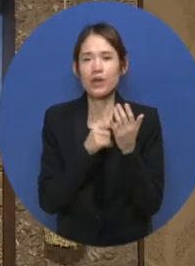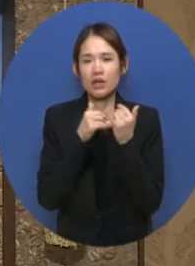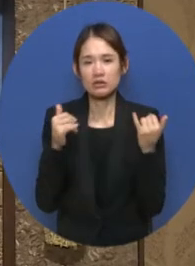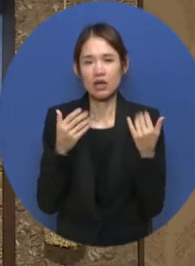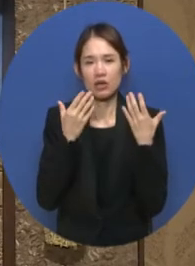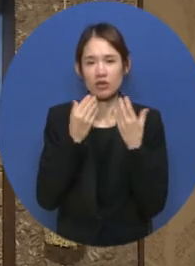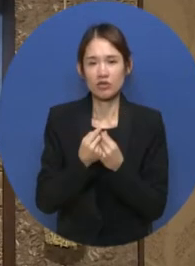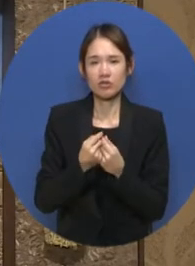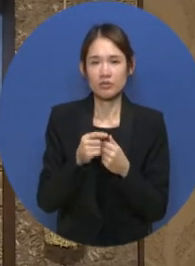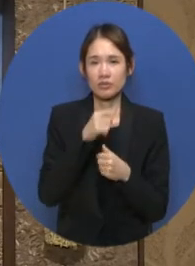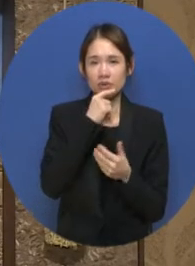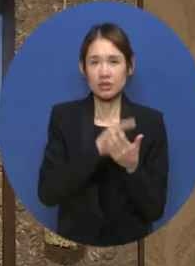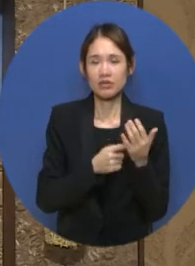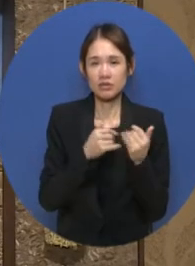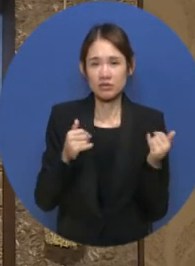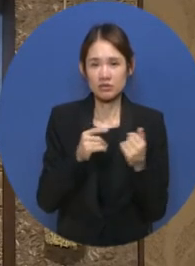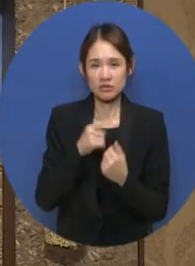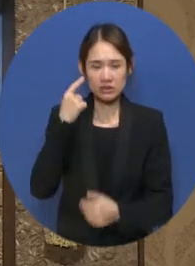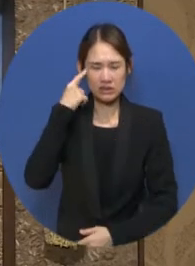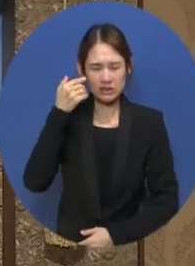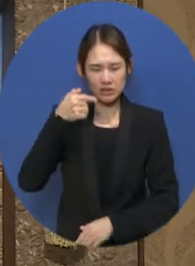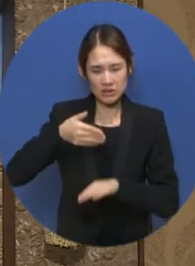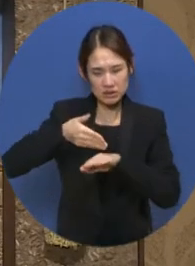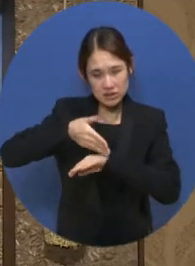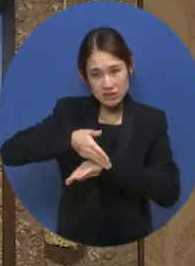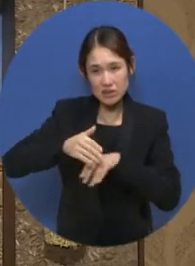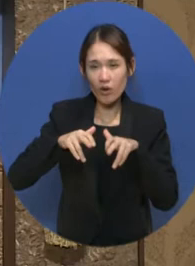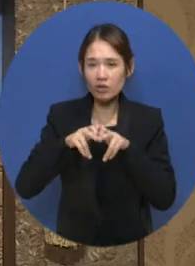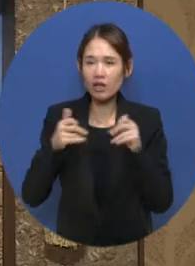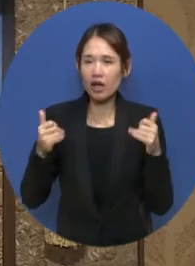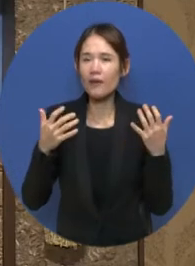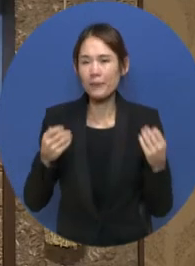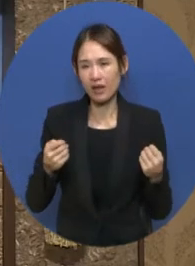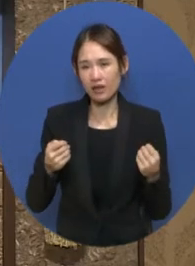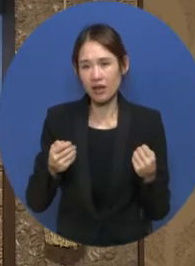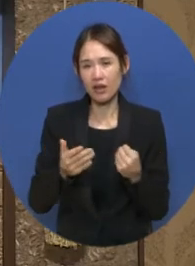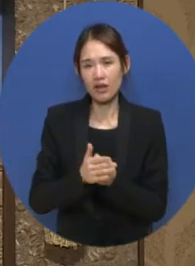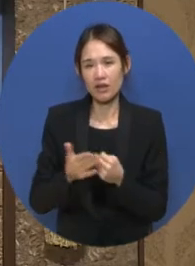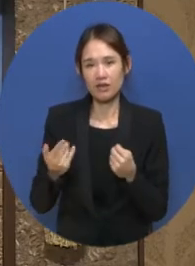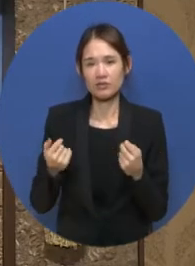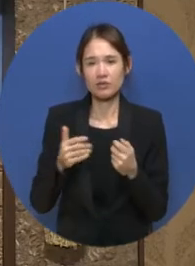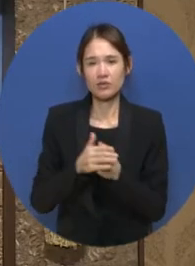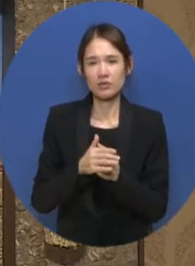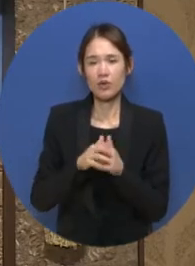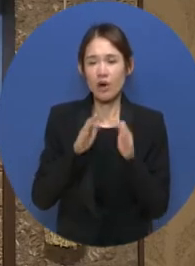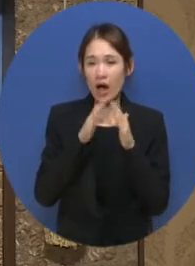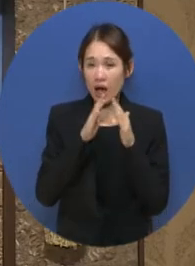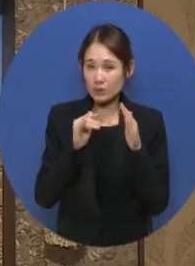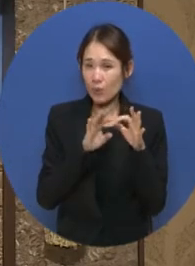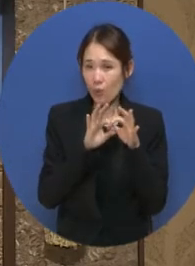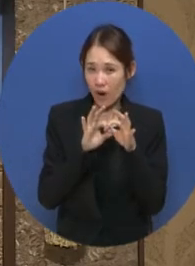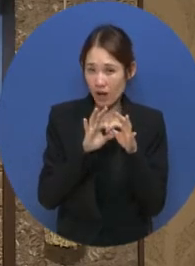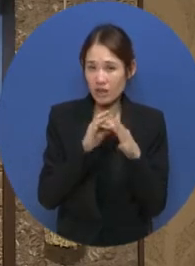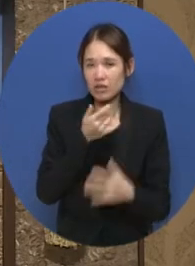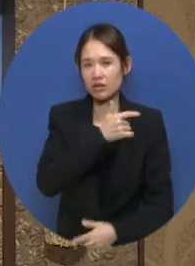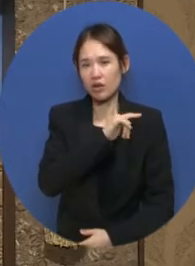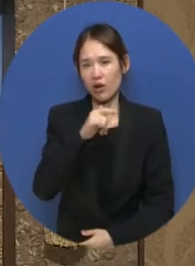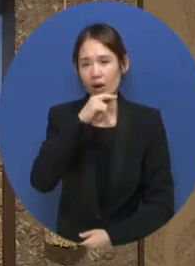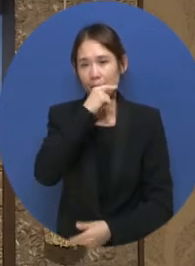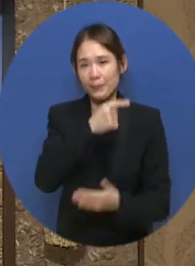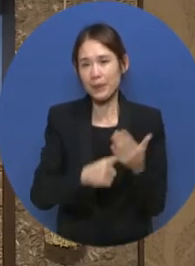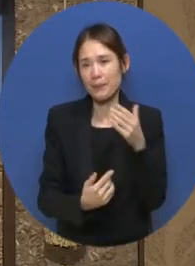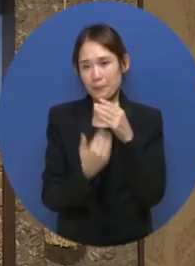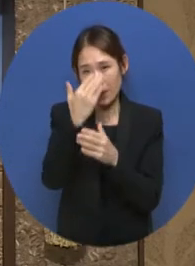경우에는 다시 피자도 추측 장애인들이 많은데요 뭐 장의 특성이 들어가게 되고 또 가족관계 라든지 또 열 가지 피해가